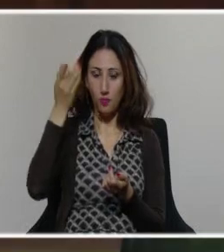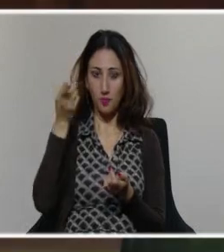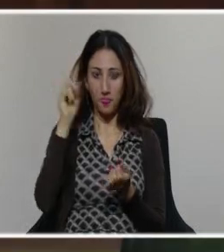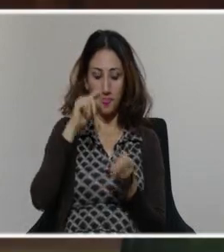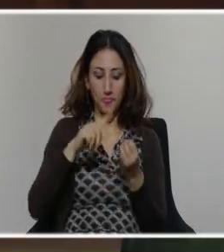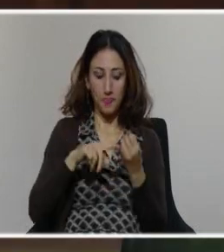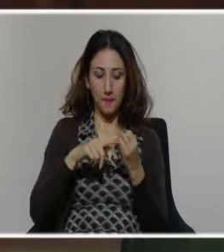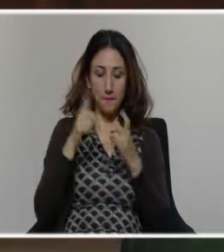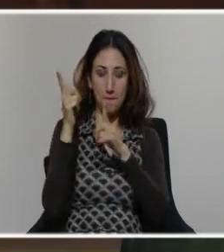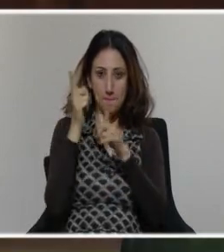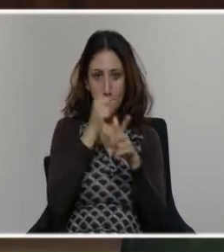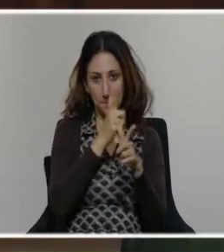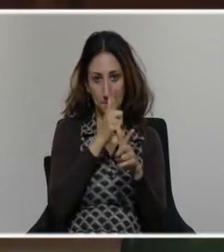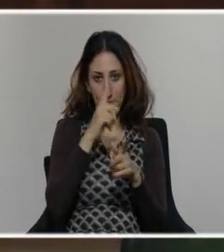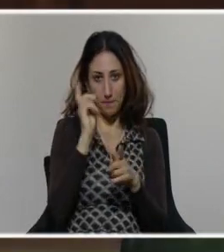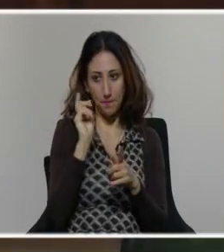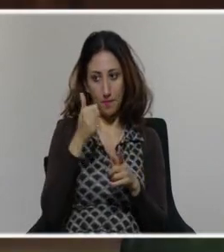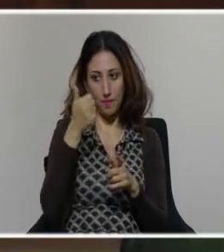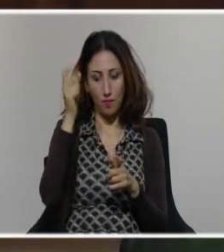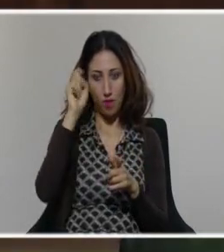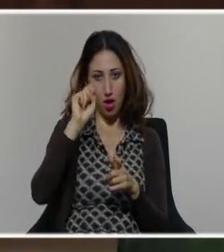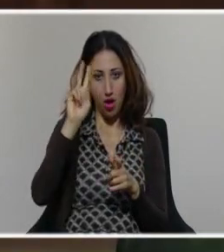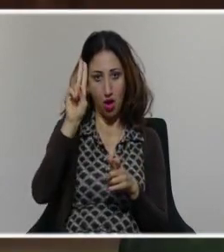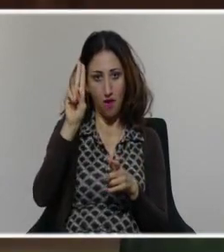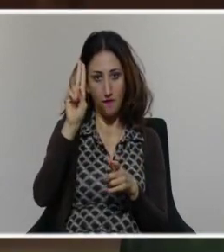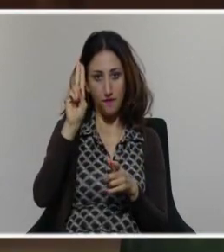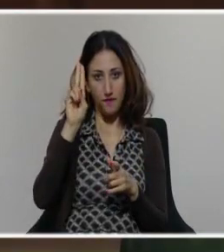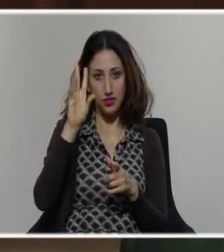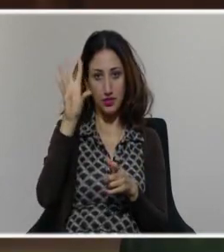العالمي بيخرج رأفة الهجان. عملت ايه؟ ما خفتش؟